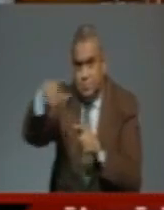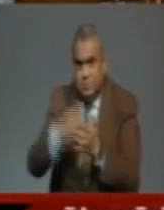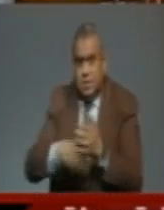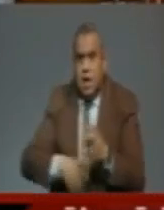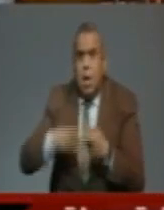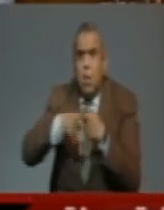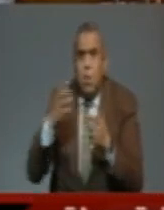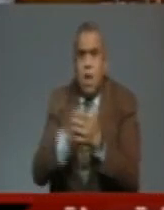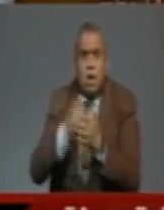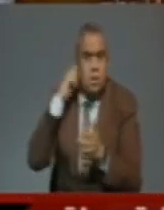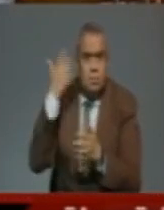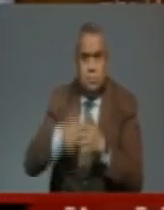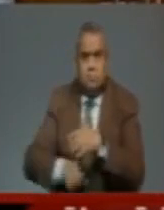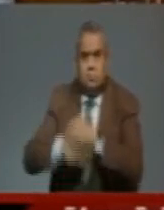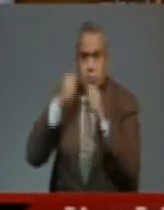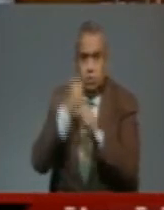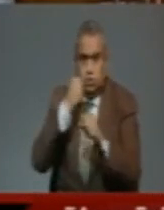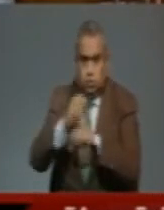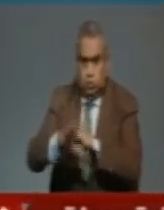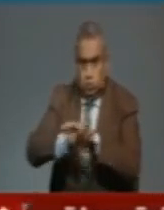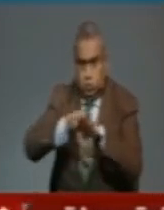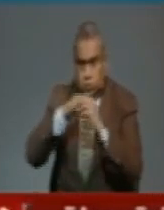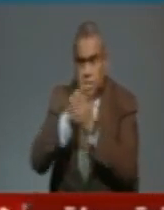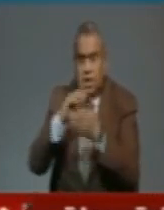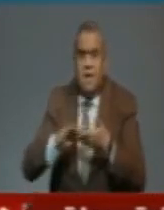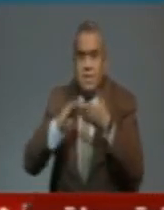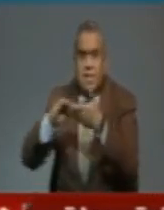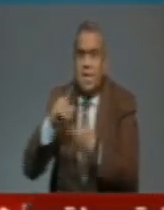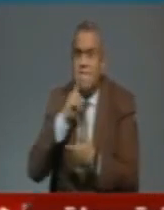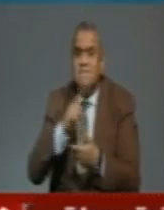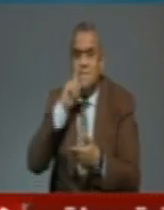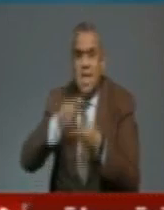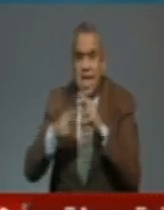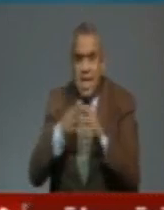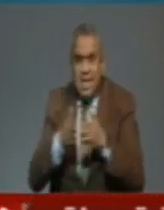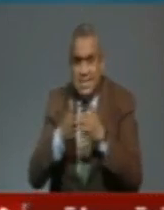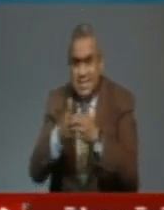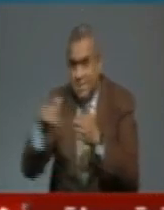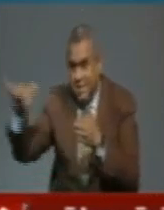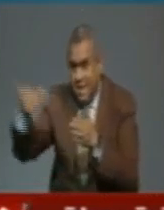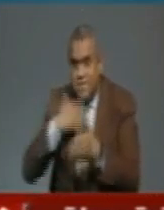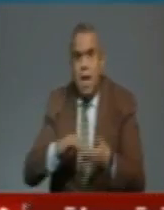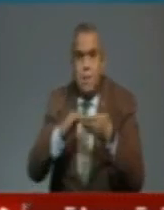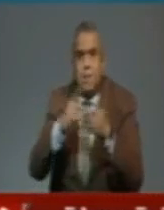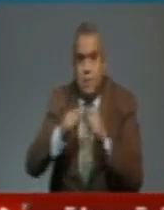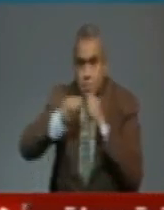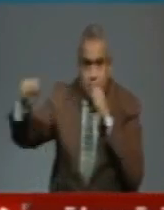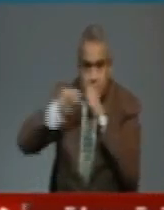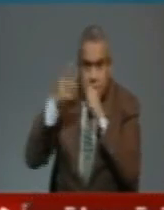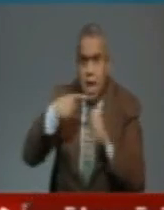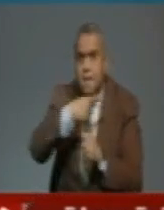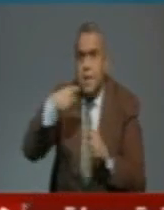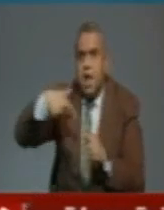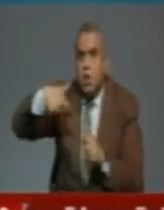أعلى مستوى النهاردة عشان تقدم التأمين الفني الجيد لهيئة ميناء اسكندرية. الرصيف ده طوله 160 متر، 10 متر